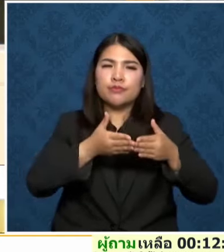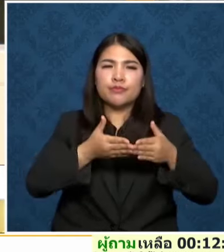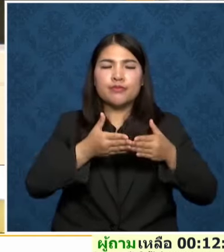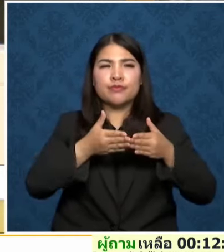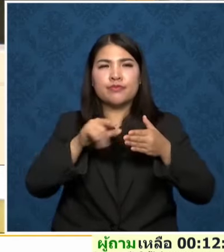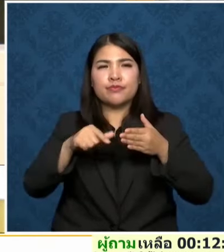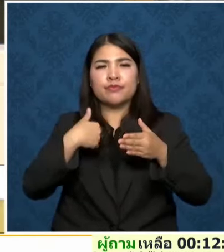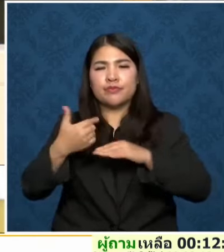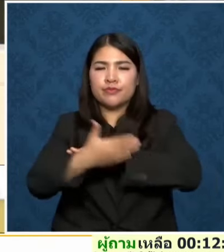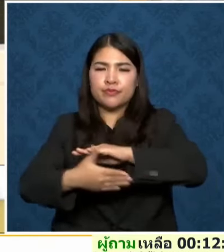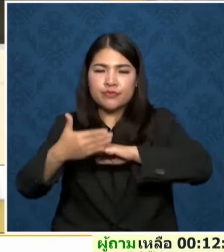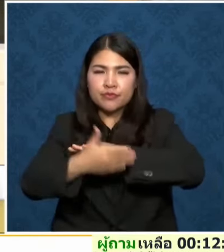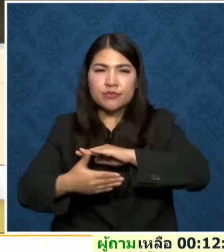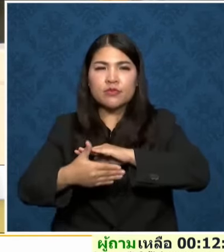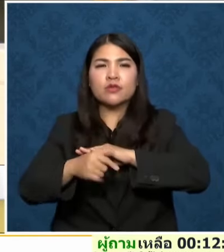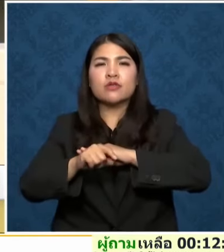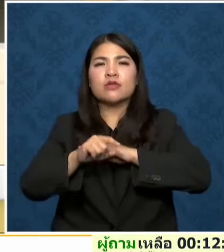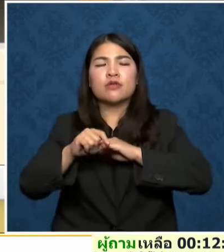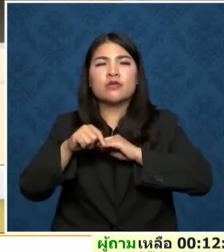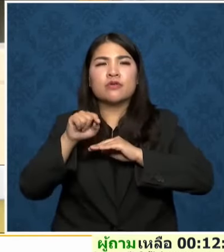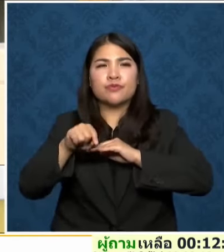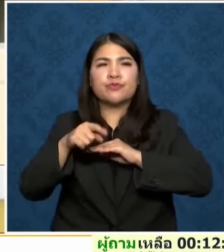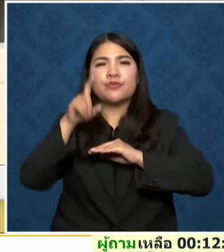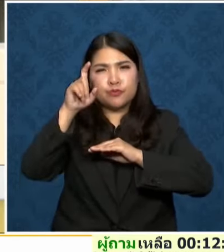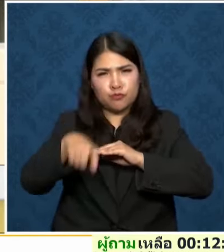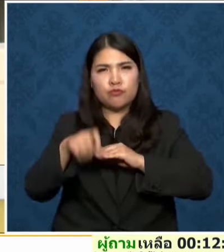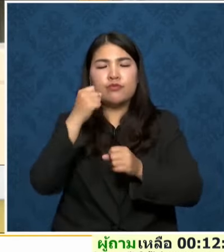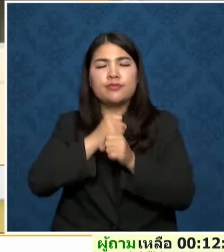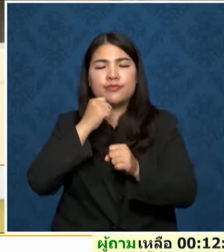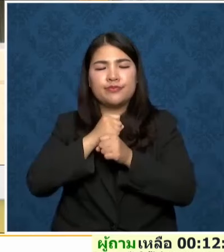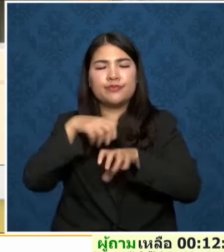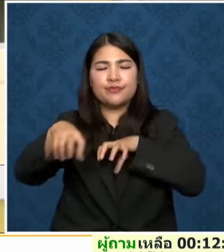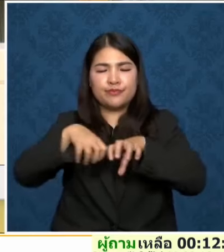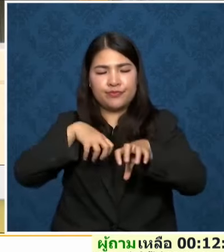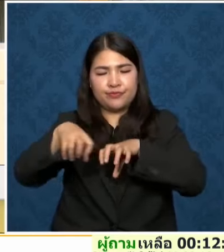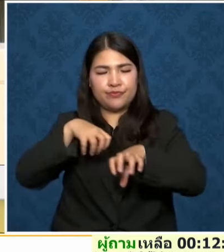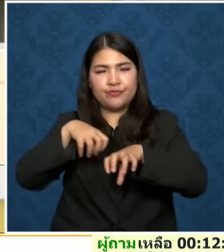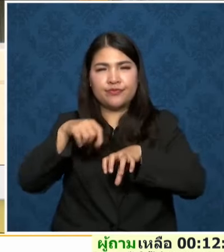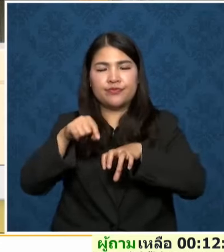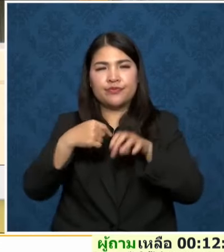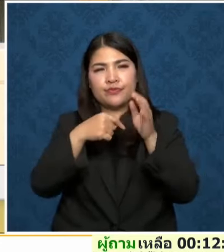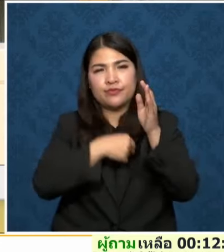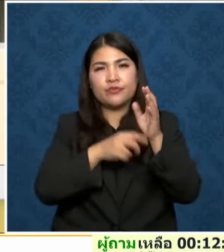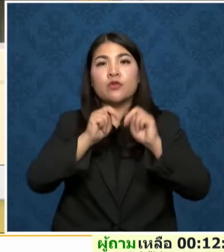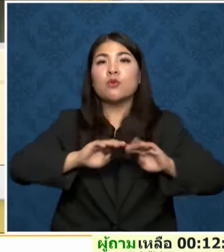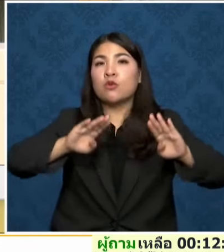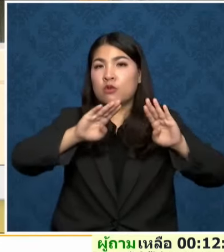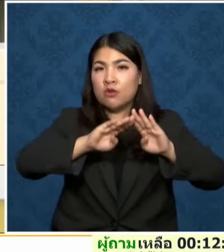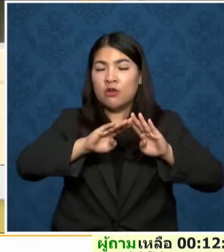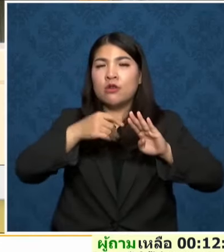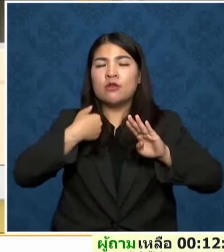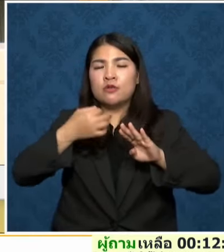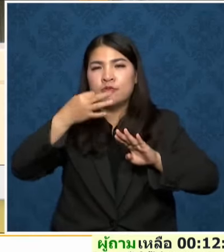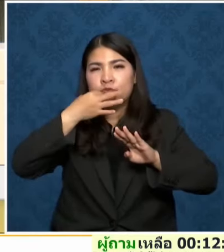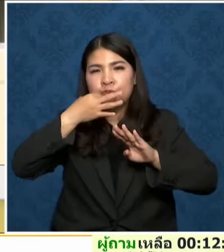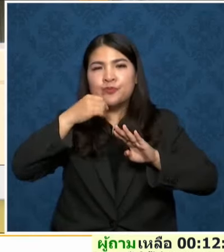ทั้งสถานีรถไฟที่จะตองทำให้ความเจเรินนี้ผ่านไปทางจัหตินควรป rechargeสมุศาคอร์ สมุสองคร